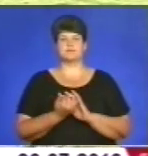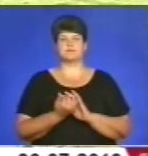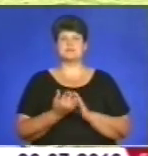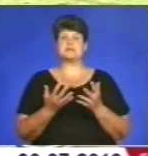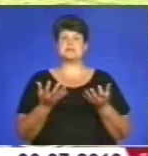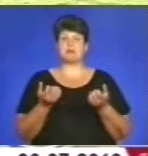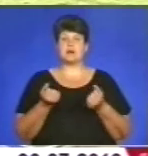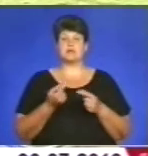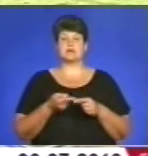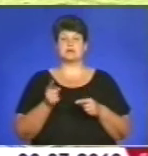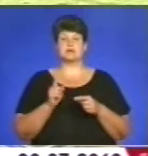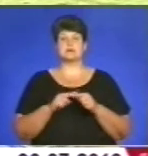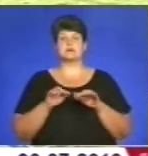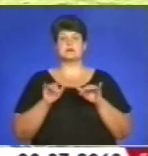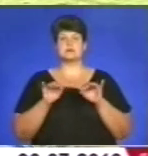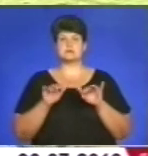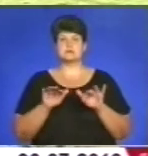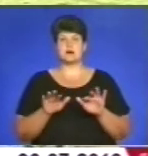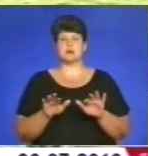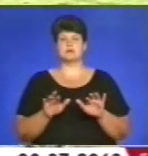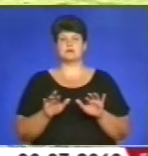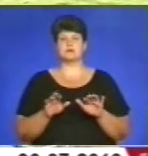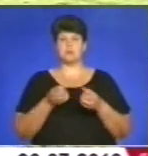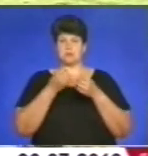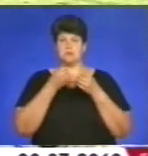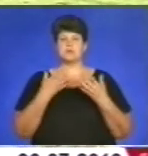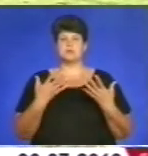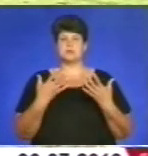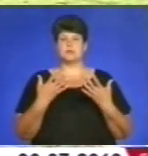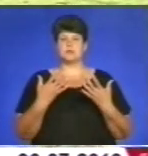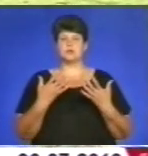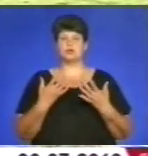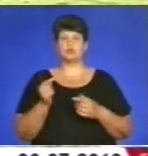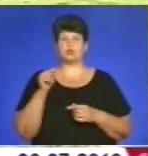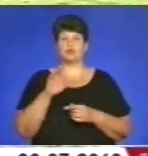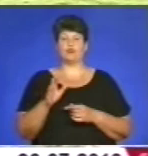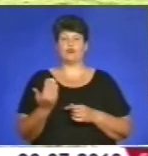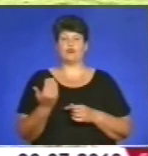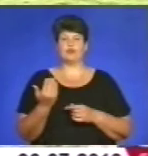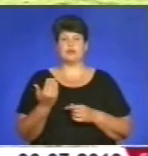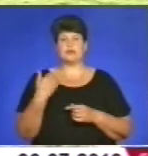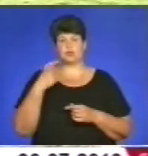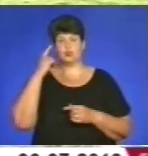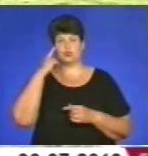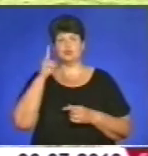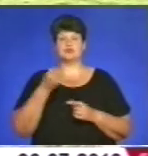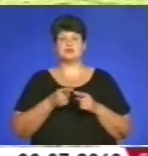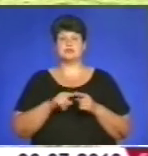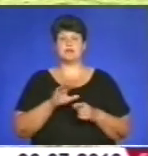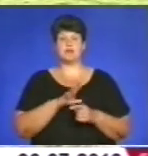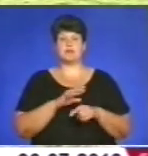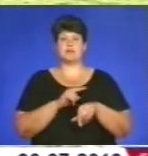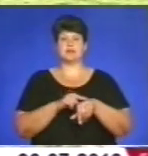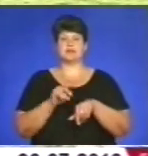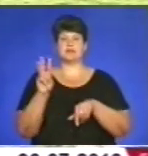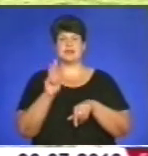сприйняла цей захід як на позитиві, тому вони, я думаю, що це була би година третя,